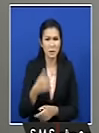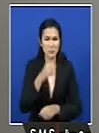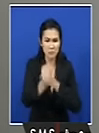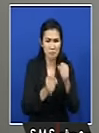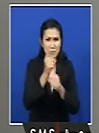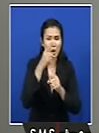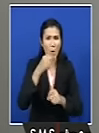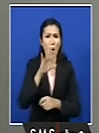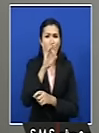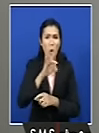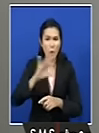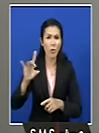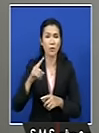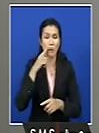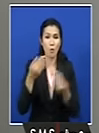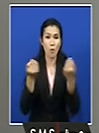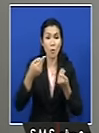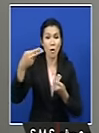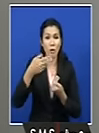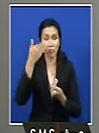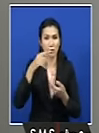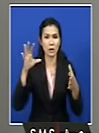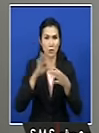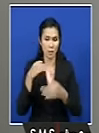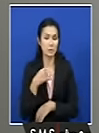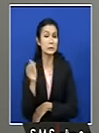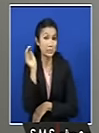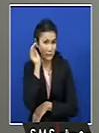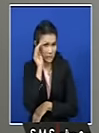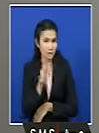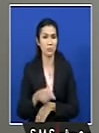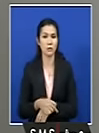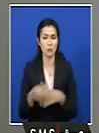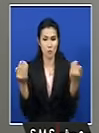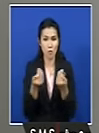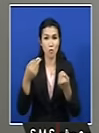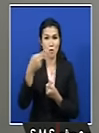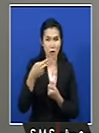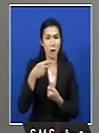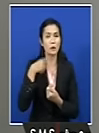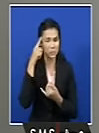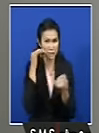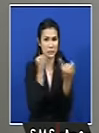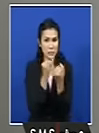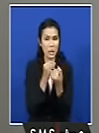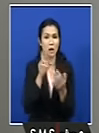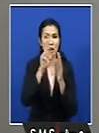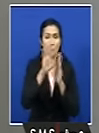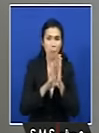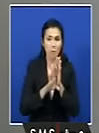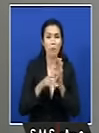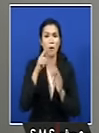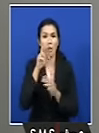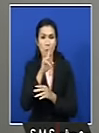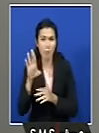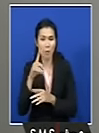เป็นร้อยๆคนเหตุที่รับลูกหลานเข้ามาเพราะเป็นเรื่องของความไว้เนื้อเชื่อใจค่ะลูกหลานทหารก็จะคุ้นชินกับระบบระเบียบดี